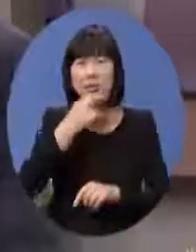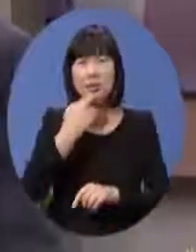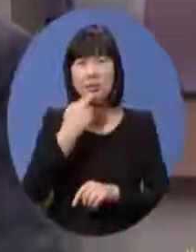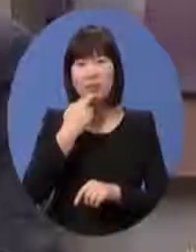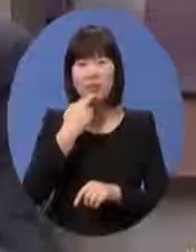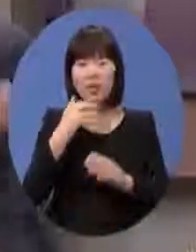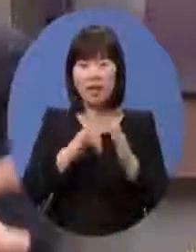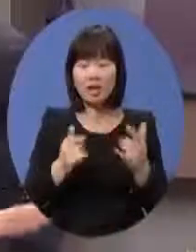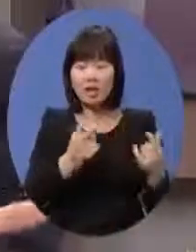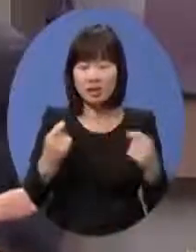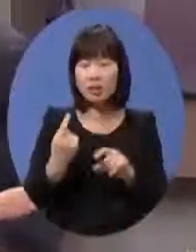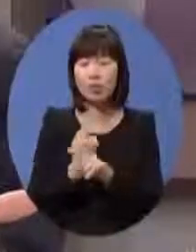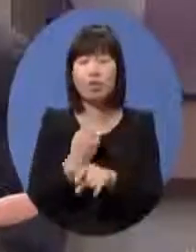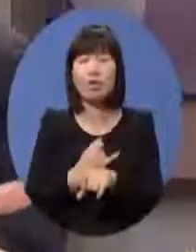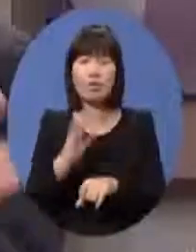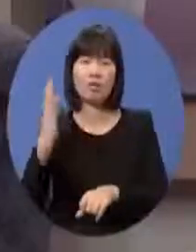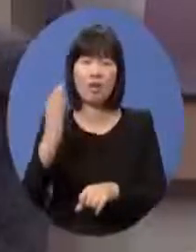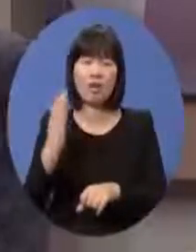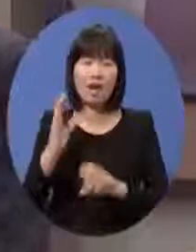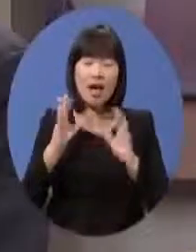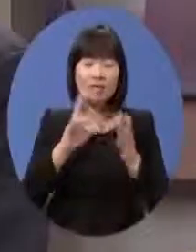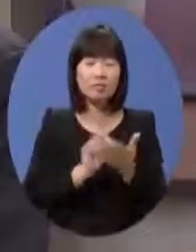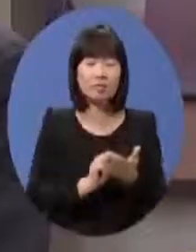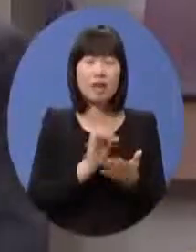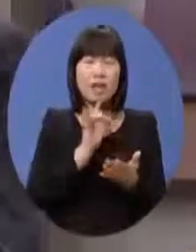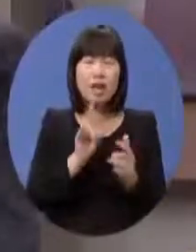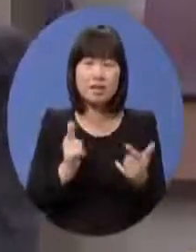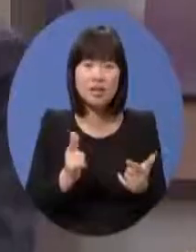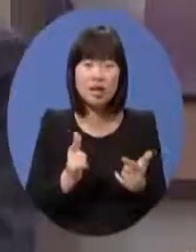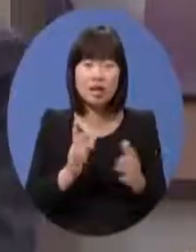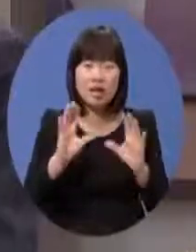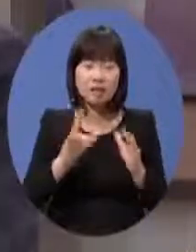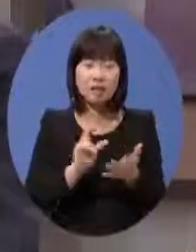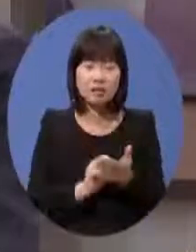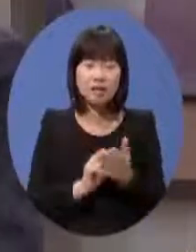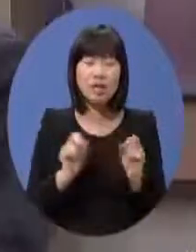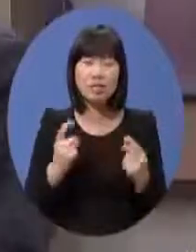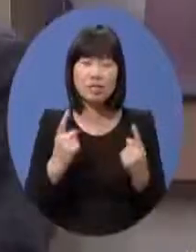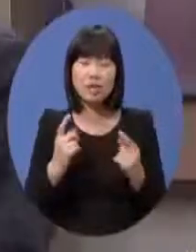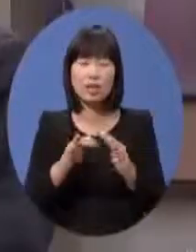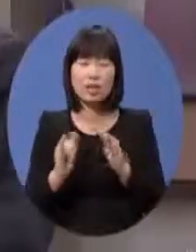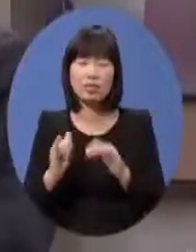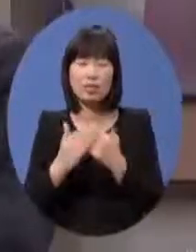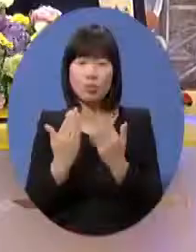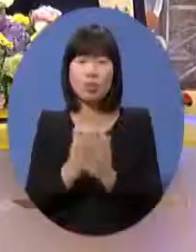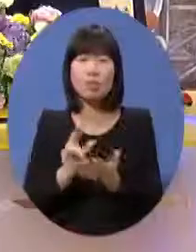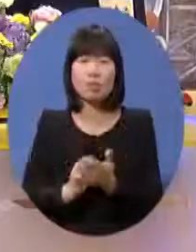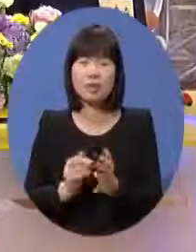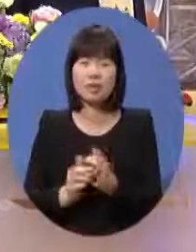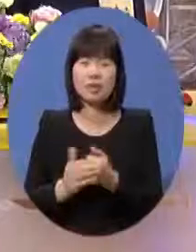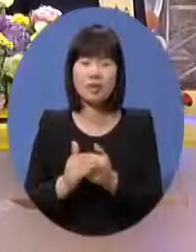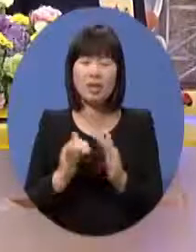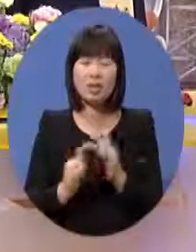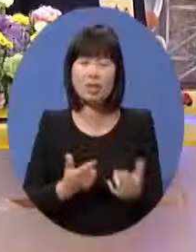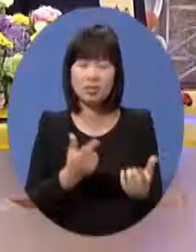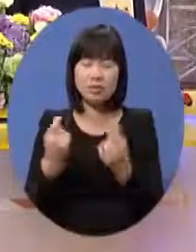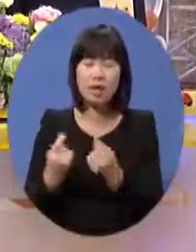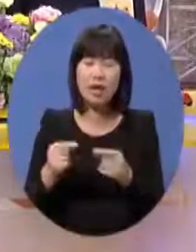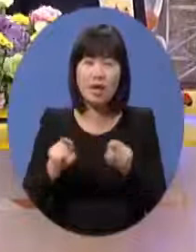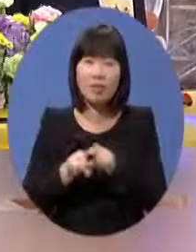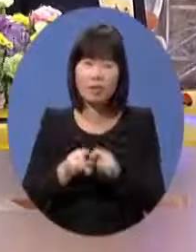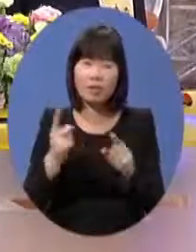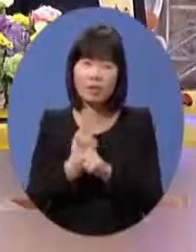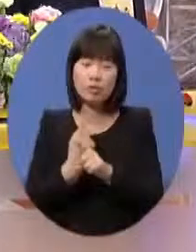이것은 가족이 다 같이 고쳐야 되는 거지 아기의 문제가 아니에요. 이거는 아기 네. 문제이자 가족 전체의 문제이기 때문에 가족 전체가 다 같이